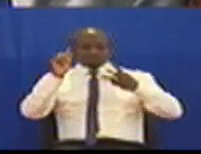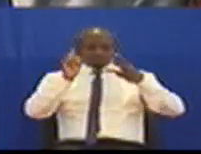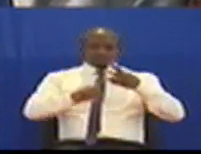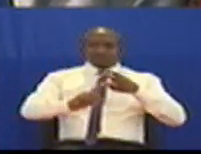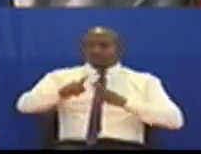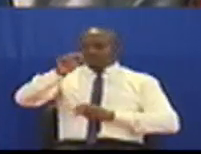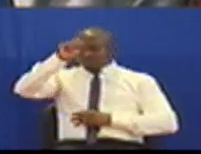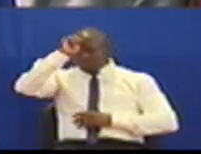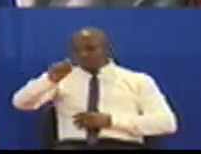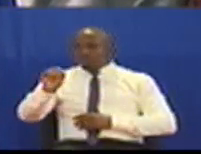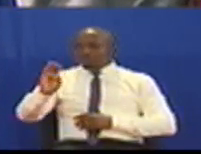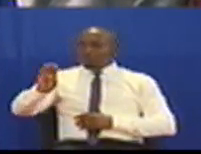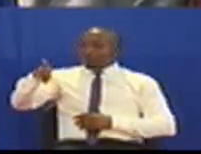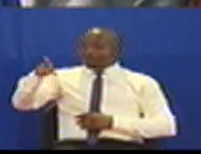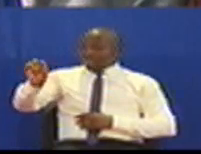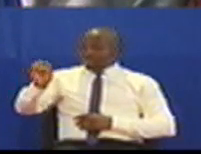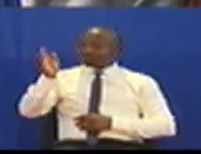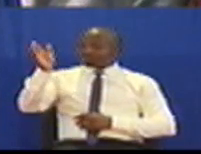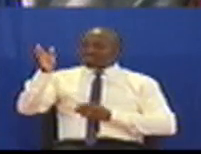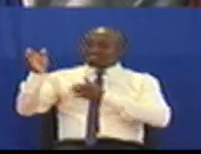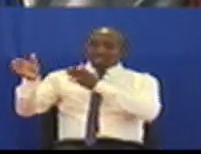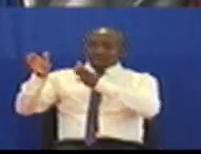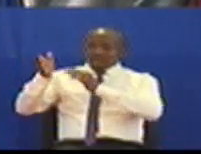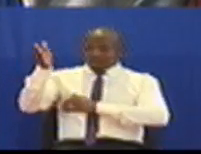Mheshimiwa Bupe Nelson Mwakangata ajiandae.